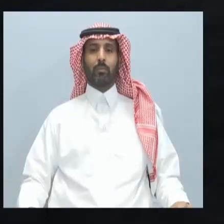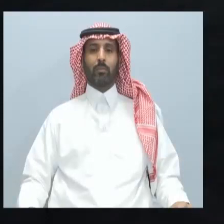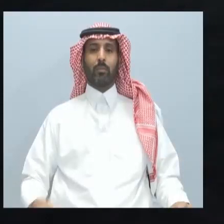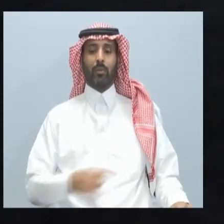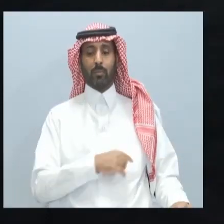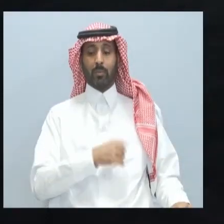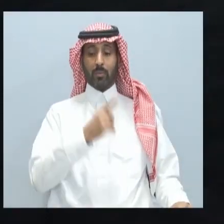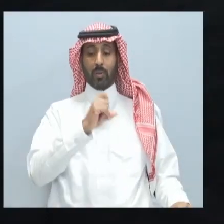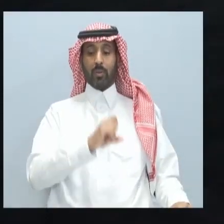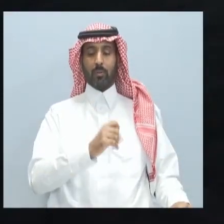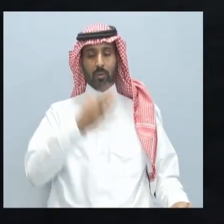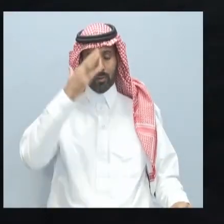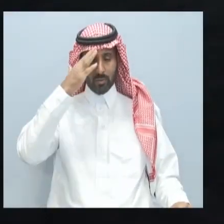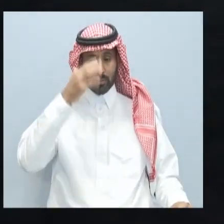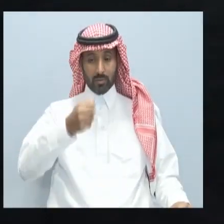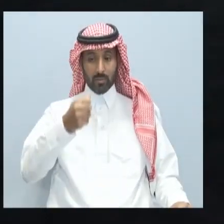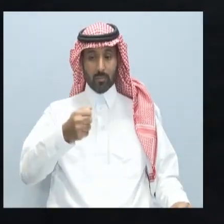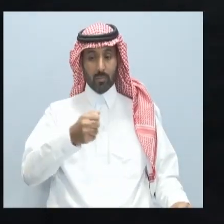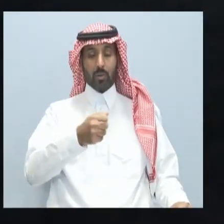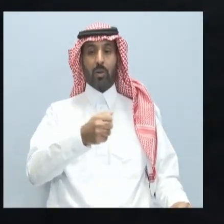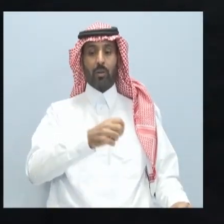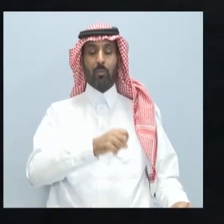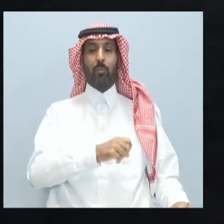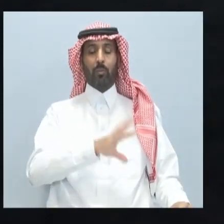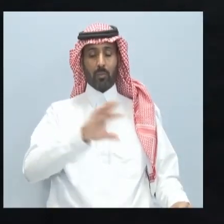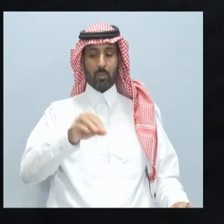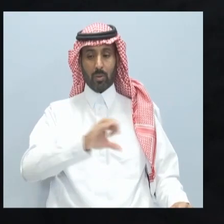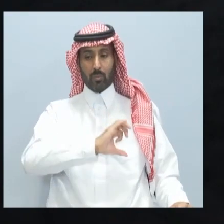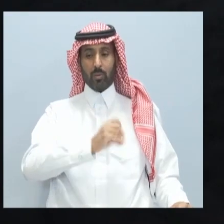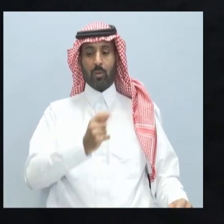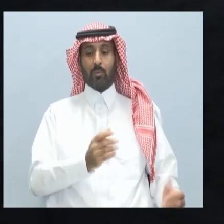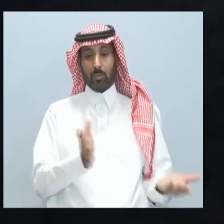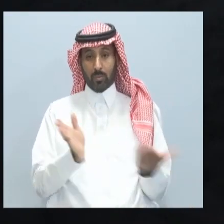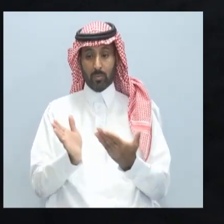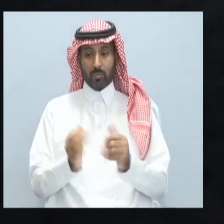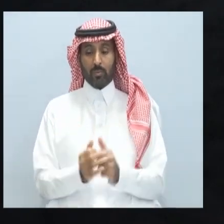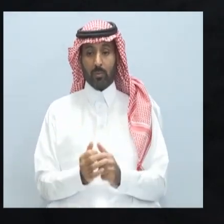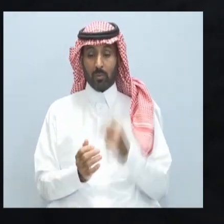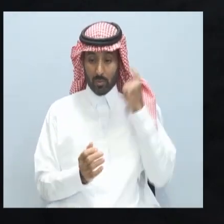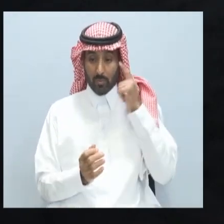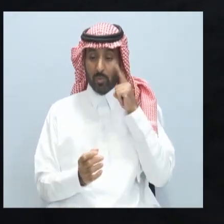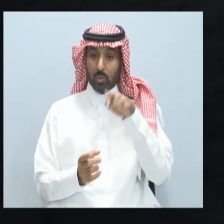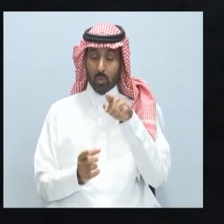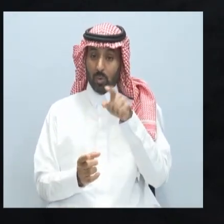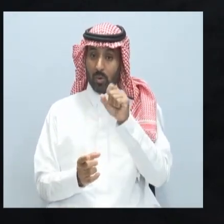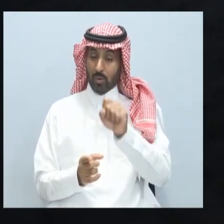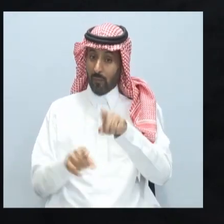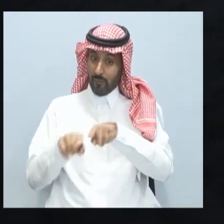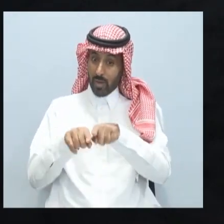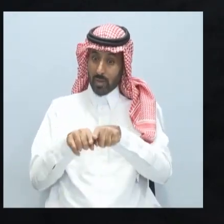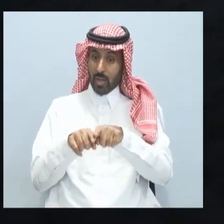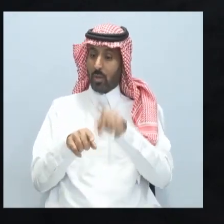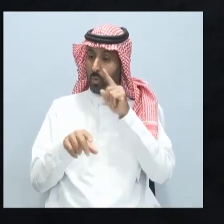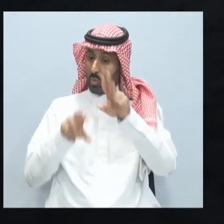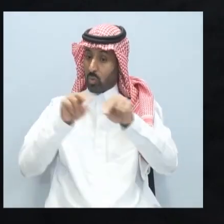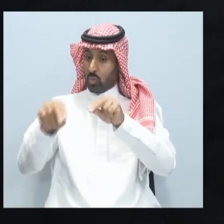بسم الله الرحمن الرحيم. السلام عليكم ورحمة الله. Welcome back dear students. I hope you thought about your friends and you chose the two friends